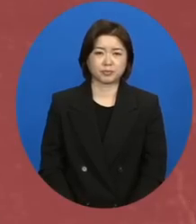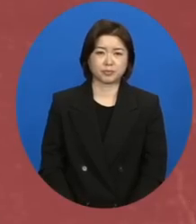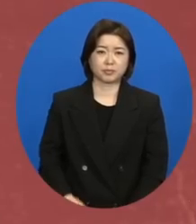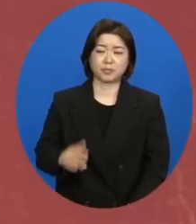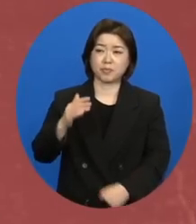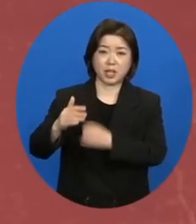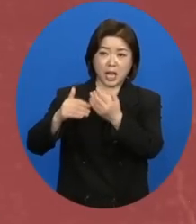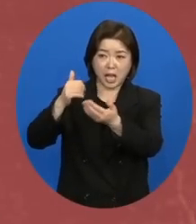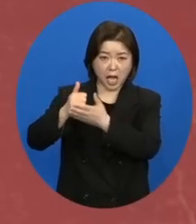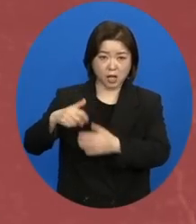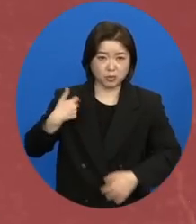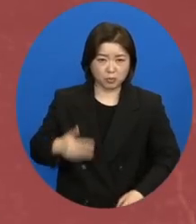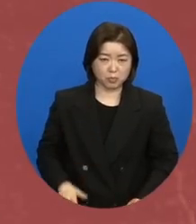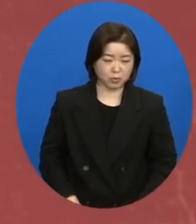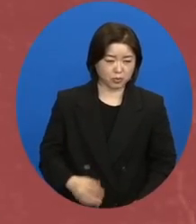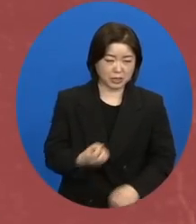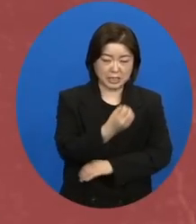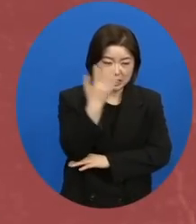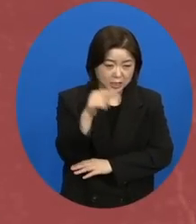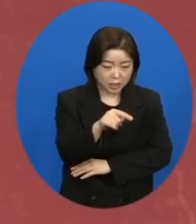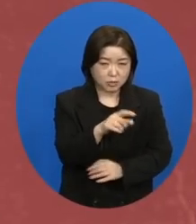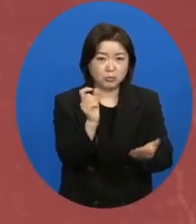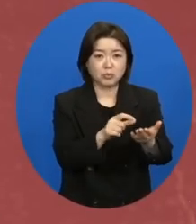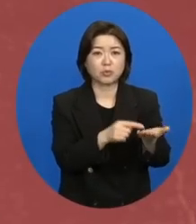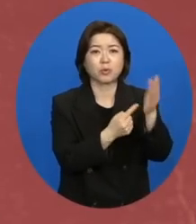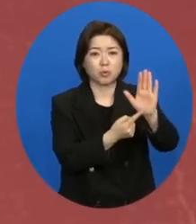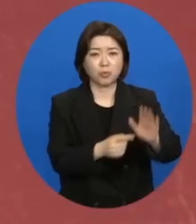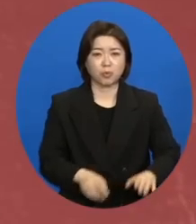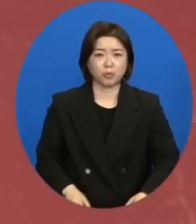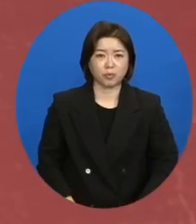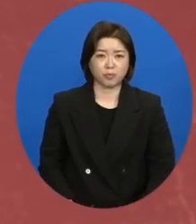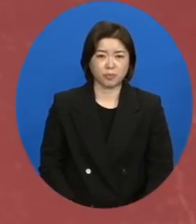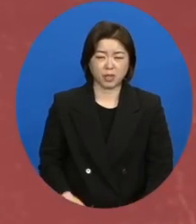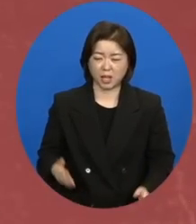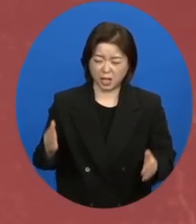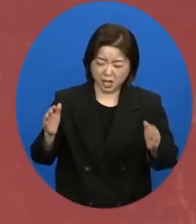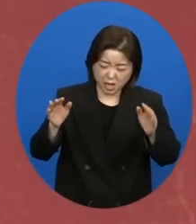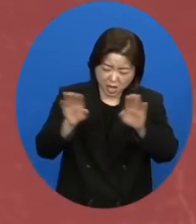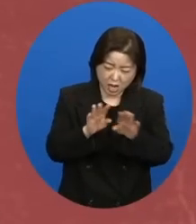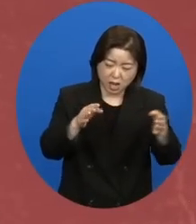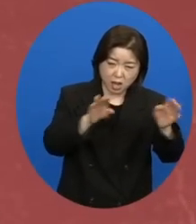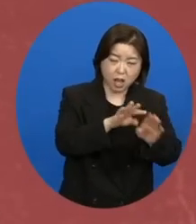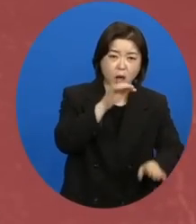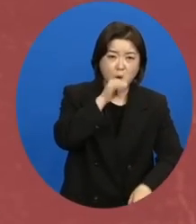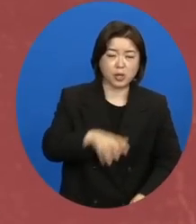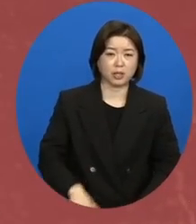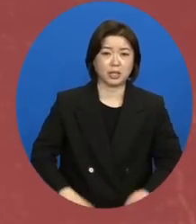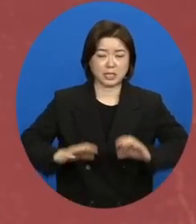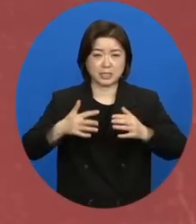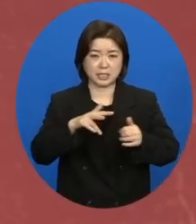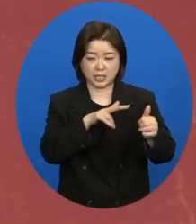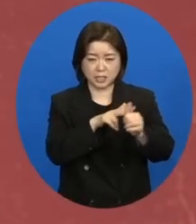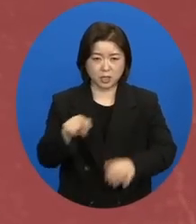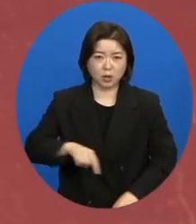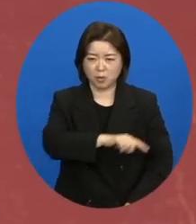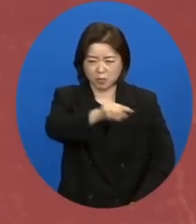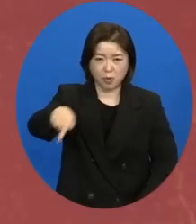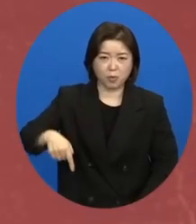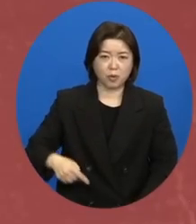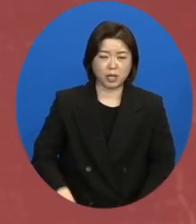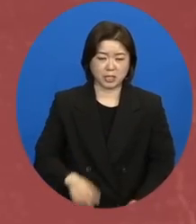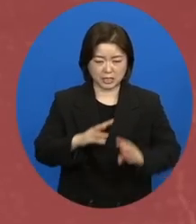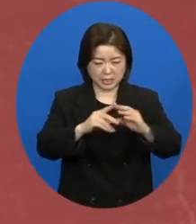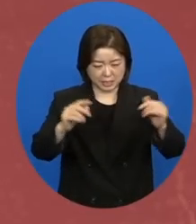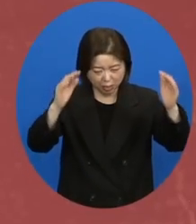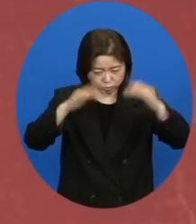모르는 세상의 신문도 경고하는데 하도 닫혀 있으니까 세상의 정보가 경고를 한다고 이 땅이 무너질